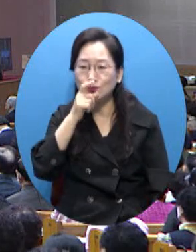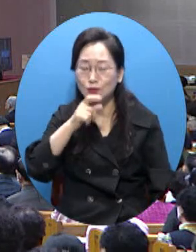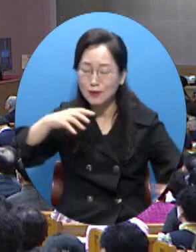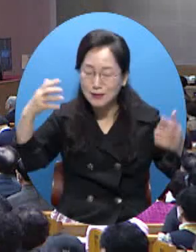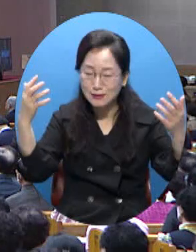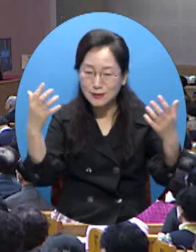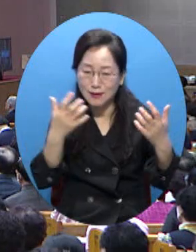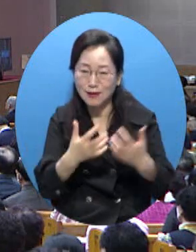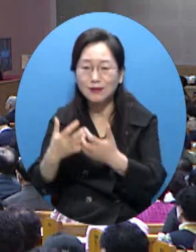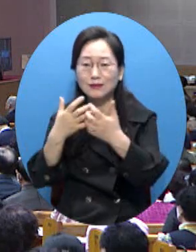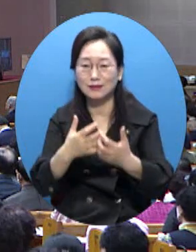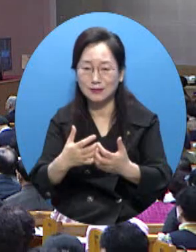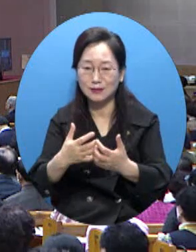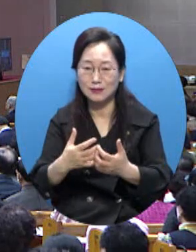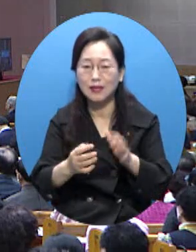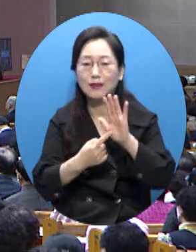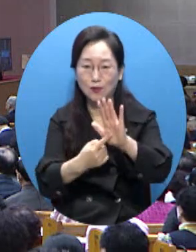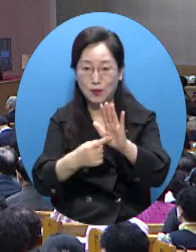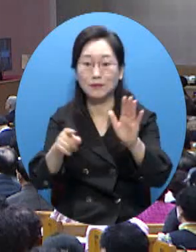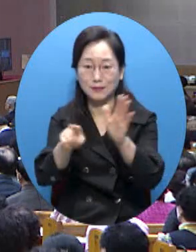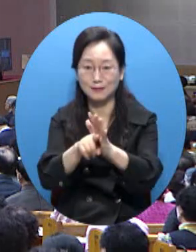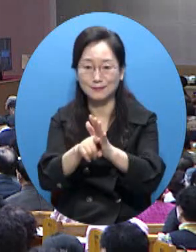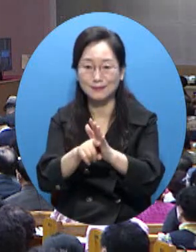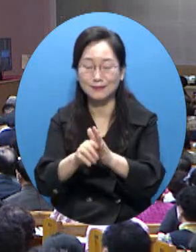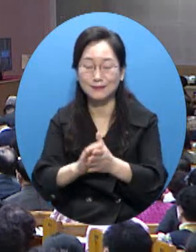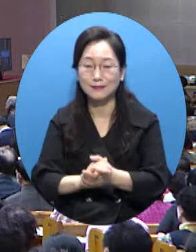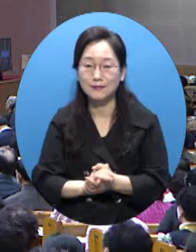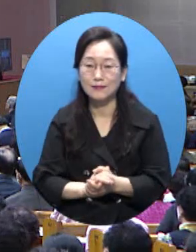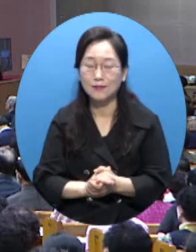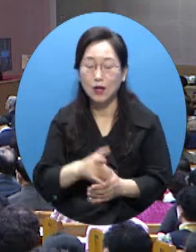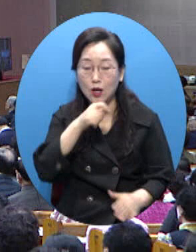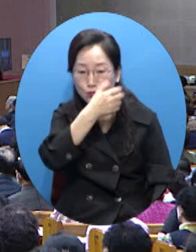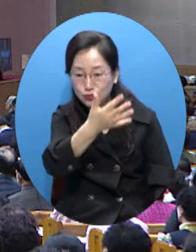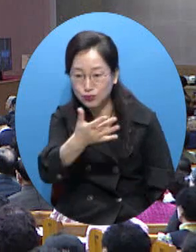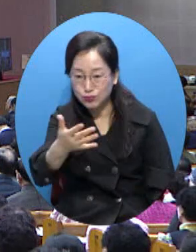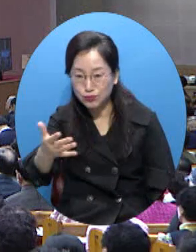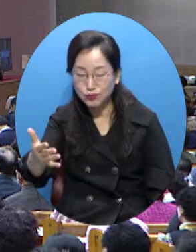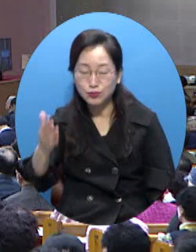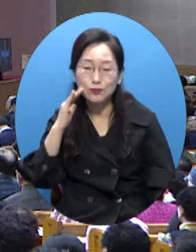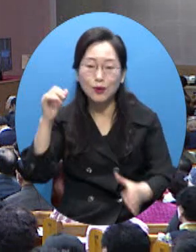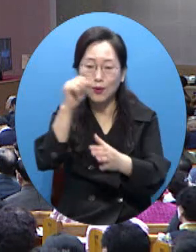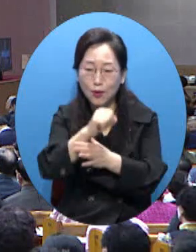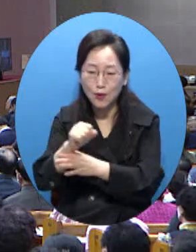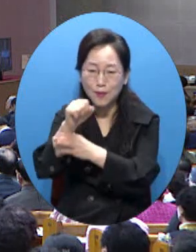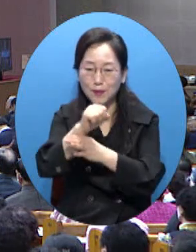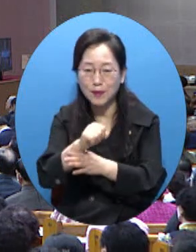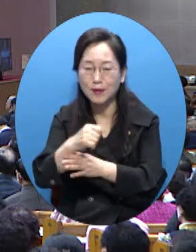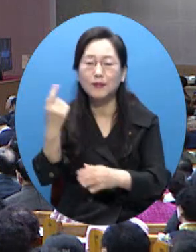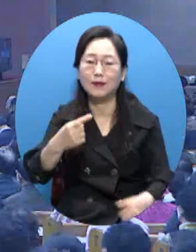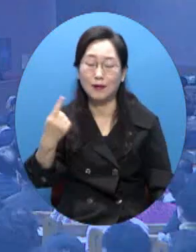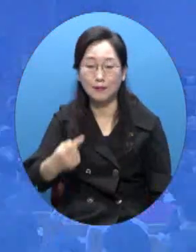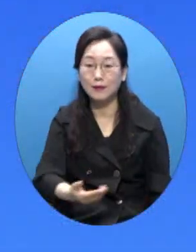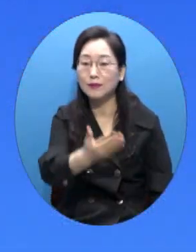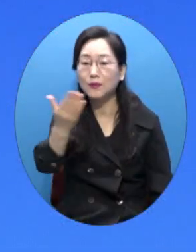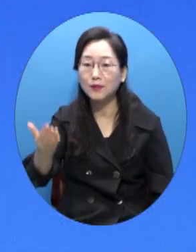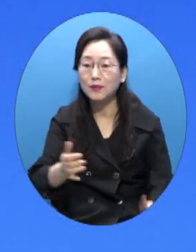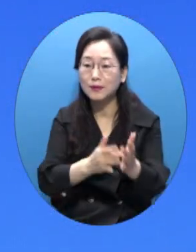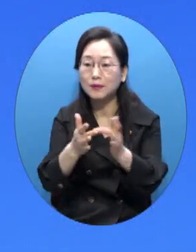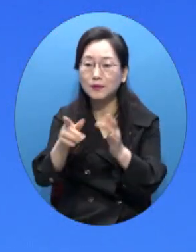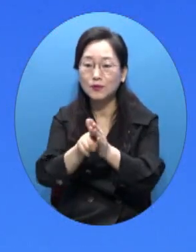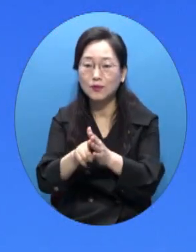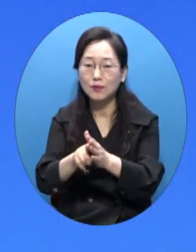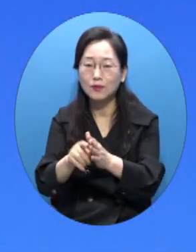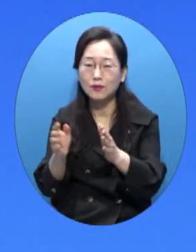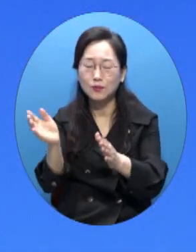뒤덮는 역사가 우리를 통해서 나타나야 될 줄로 믿습니다. 물이 흐르는 것보다 많은 열매가 맺히게 될 것입니다. 여러분 예수 믿고 나서 달라져야